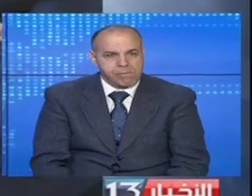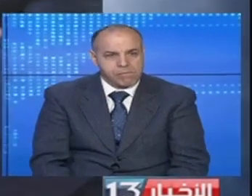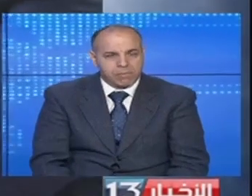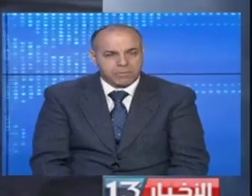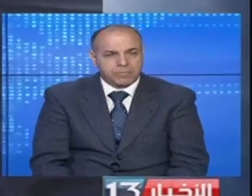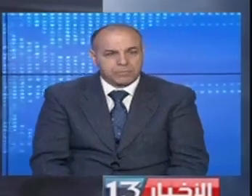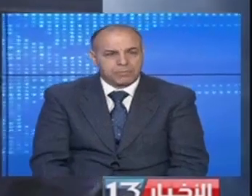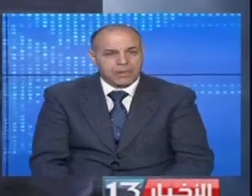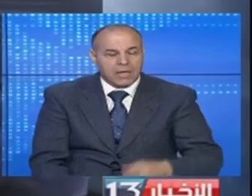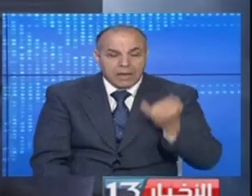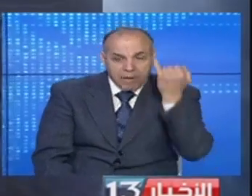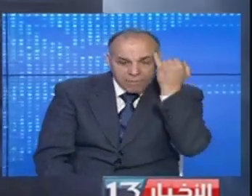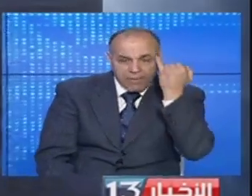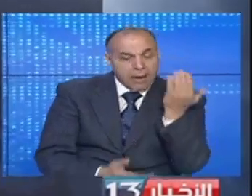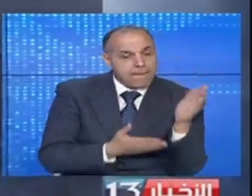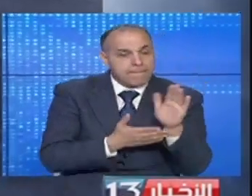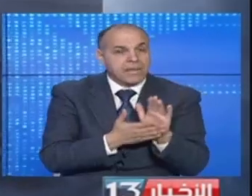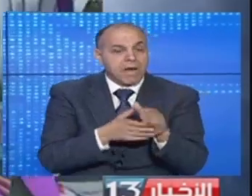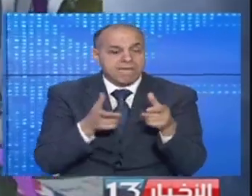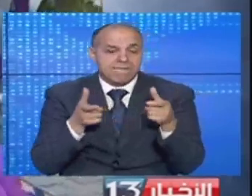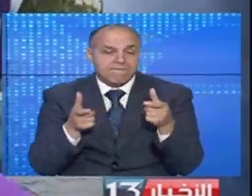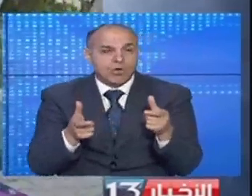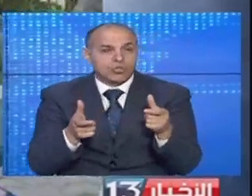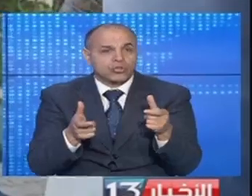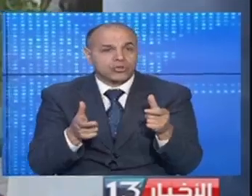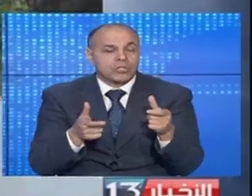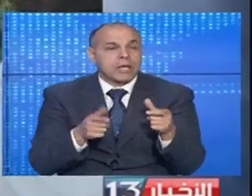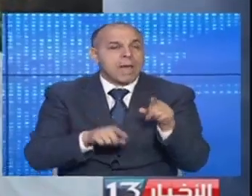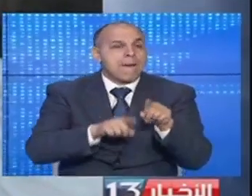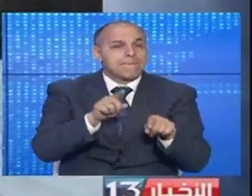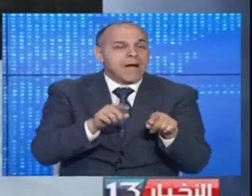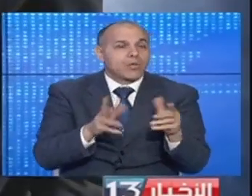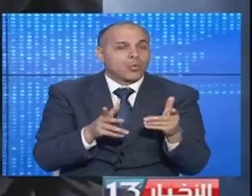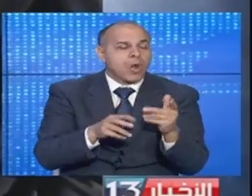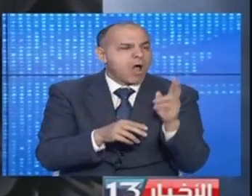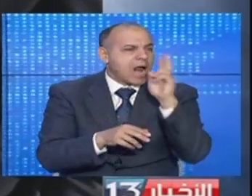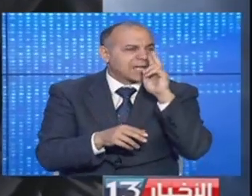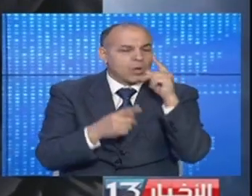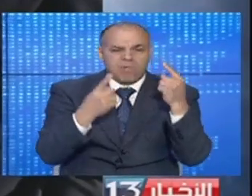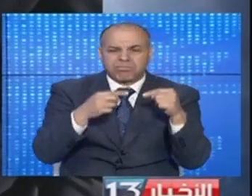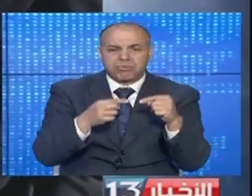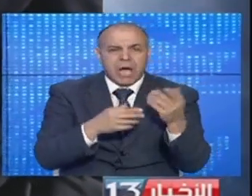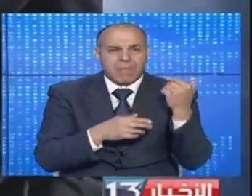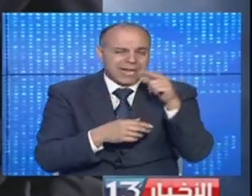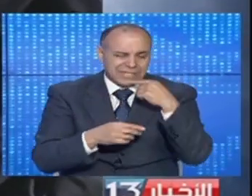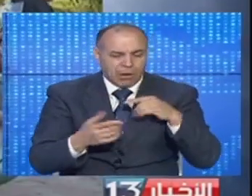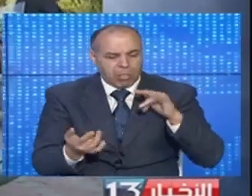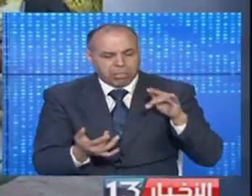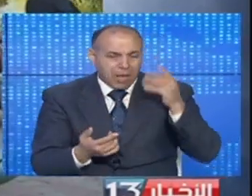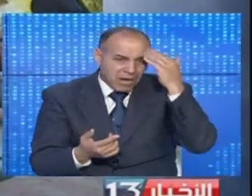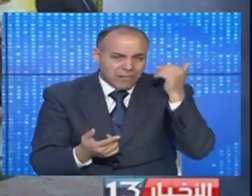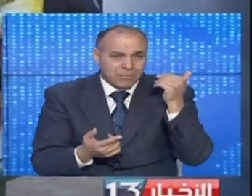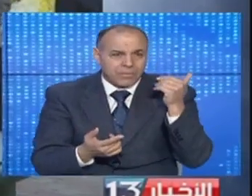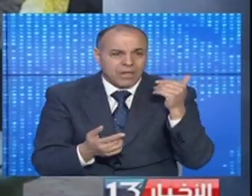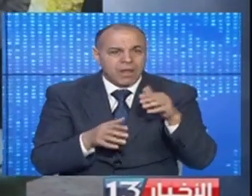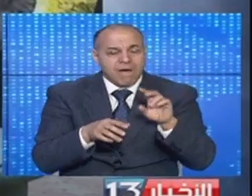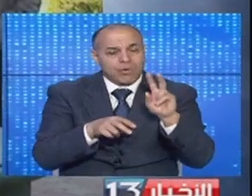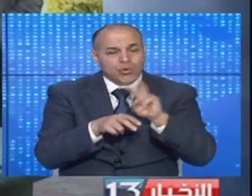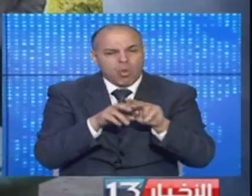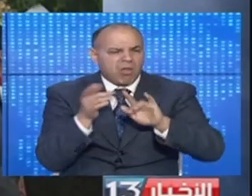البديله فرصه بعض الممارسات العنصريه التي طالت الصينيين على اثر انتشار